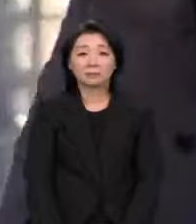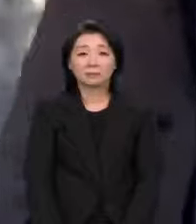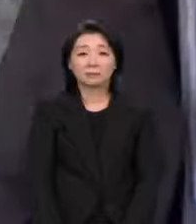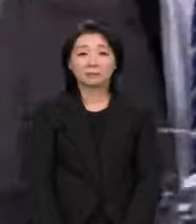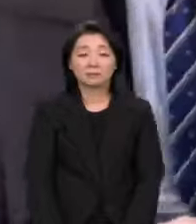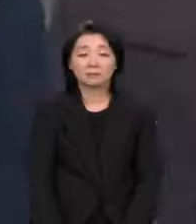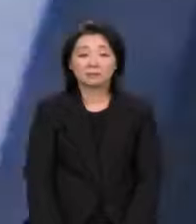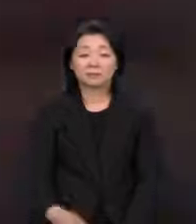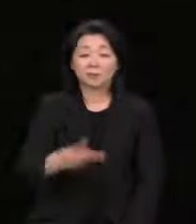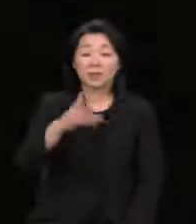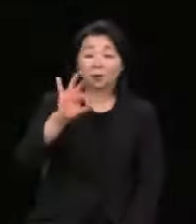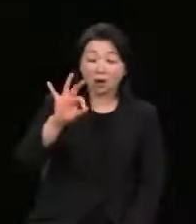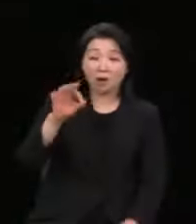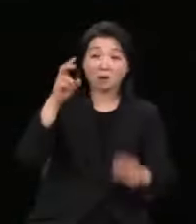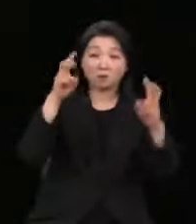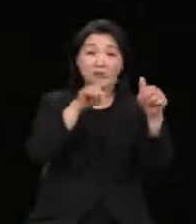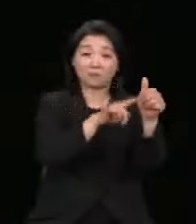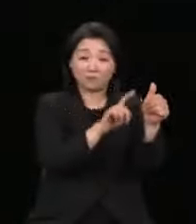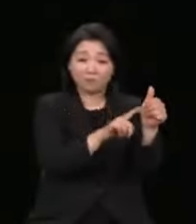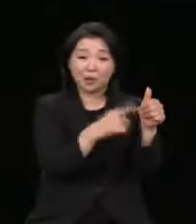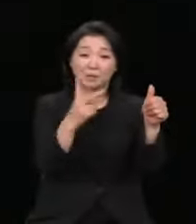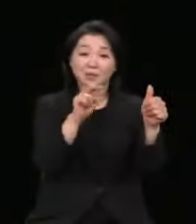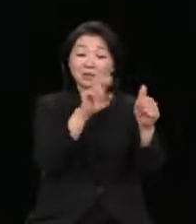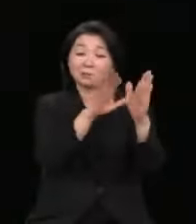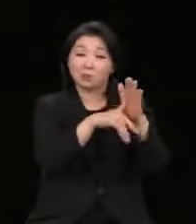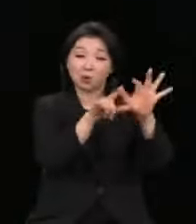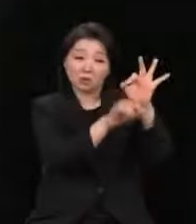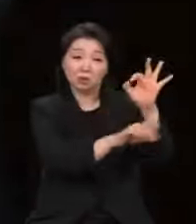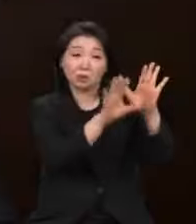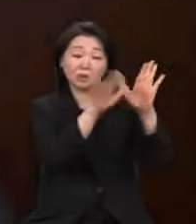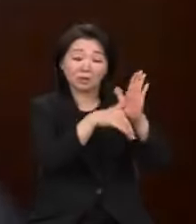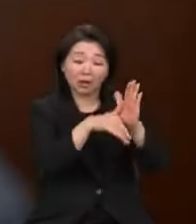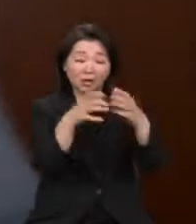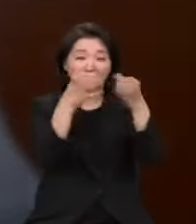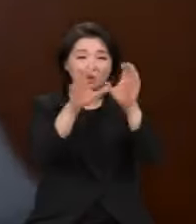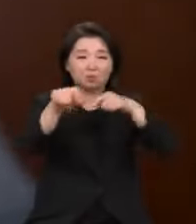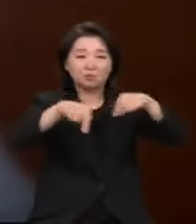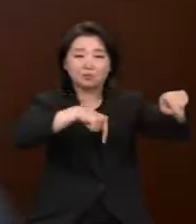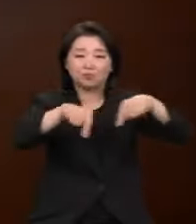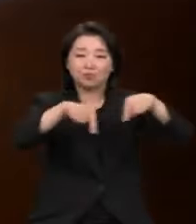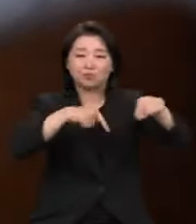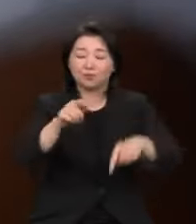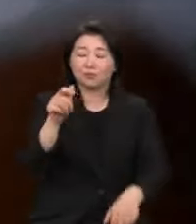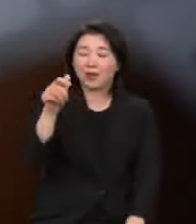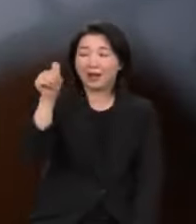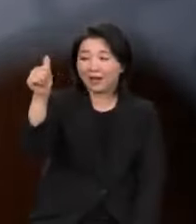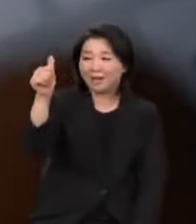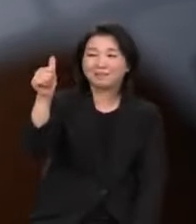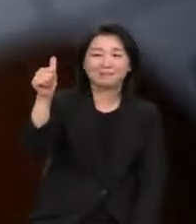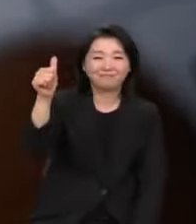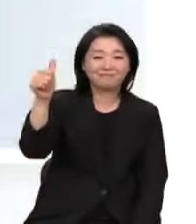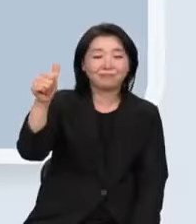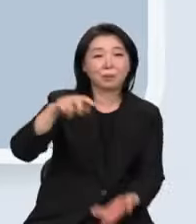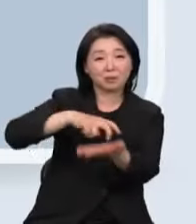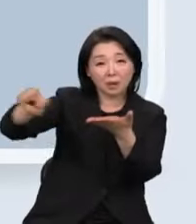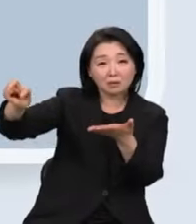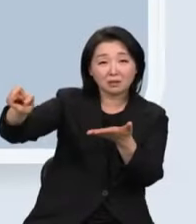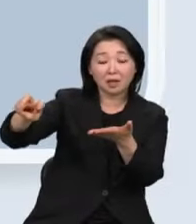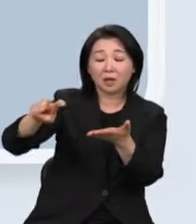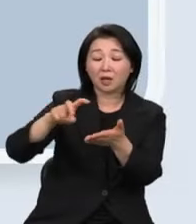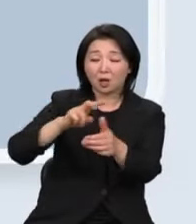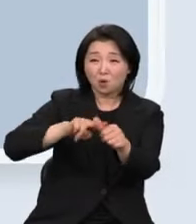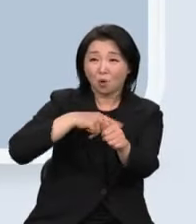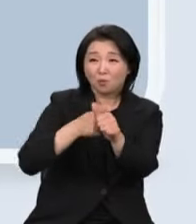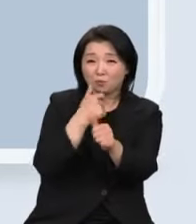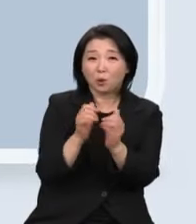태광 그룹 이호진 전회장이 2022년 10월 당시 그룹을 총괄하던 a 전 대표에게 보낸 메시지입니다 고문 변호사와